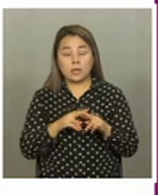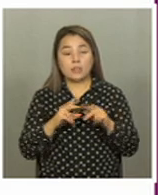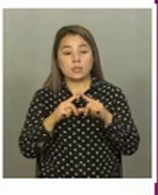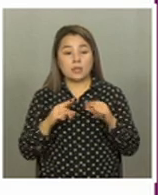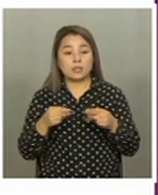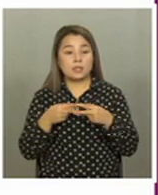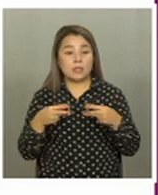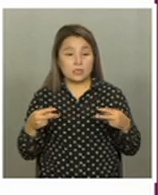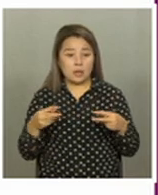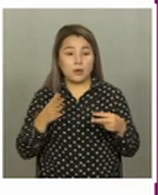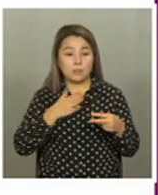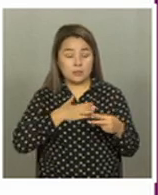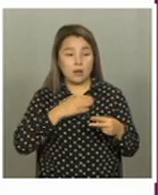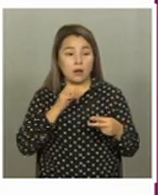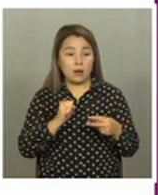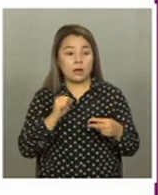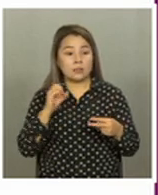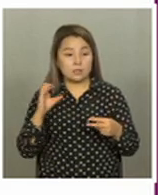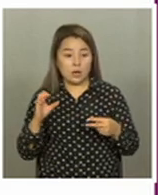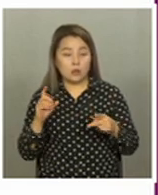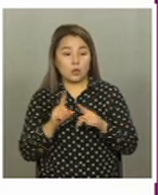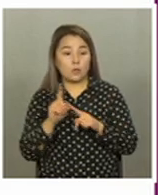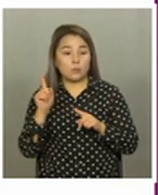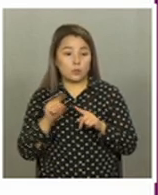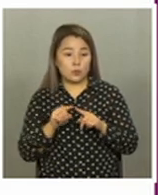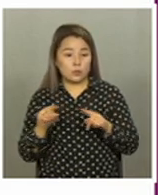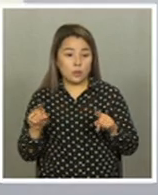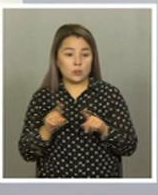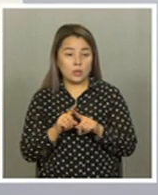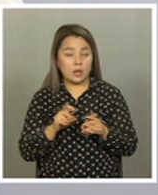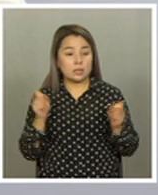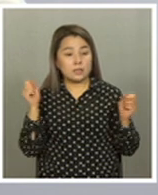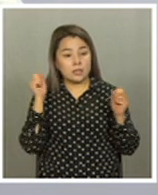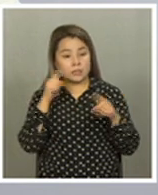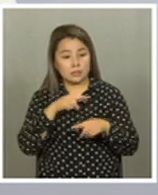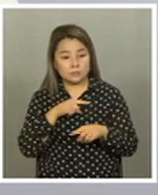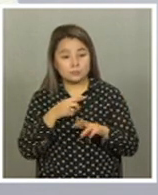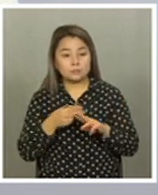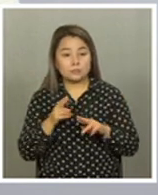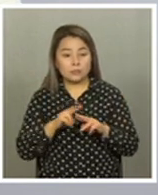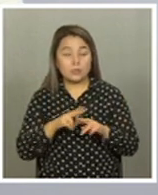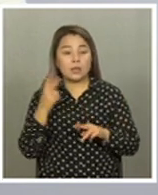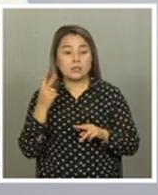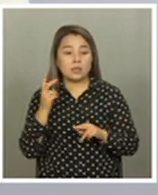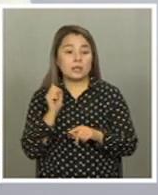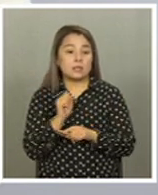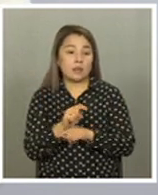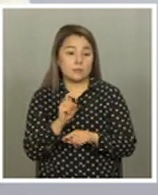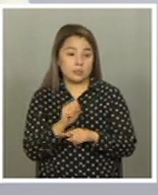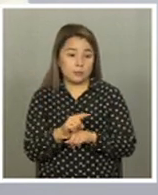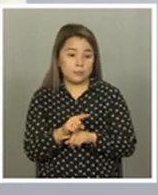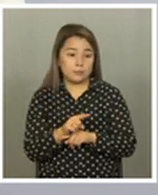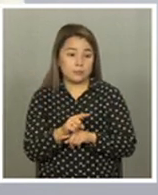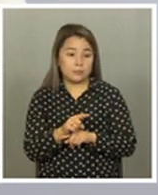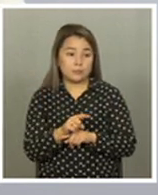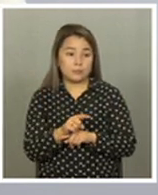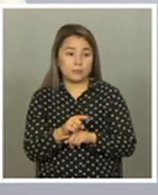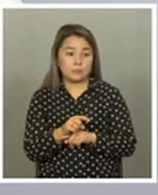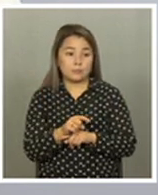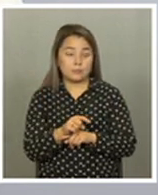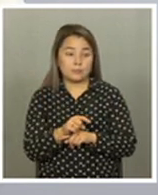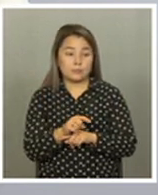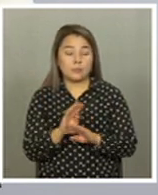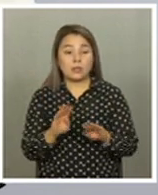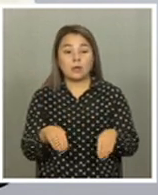бойынша біз А және С бұрыштарының шамасын анықтадық. Келесі екінші тапсырма балалар.